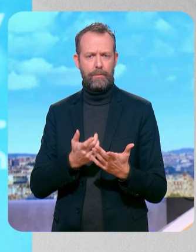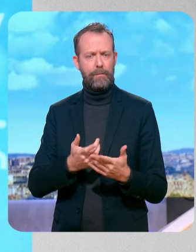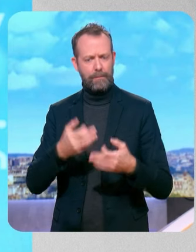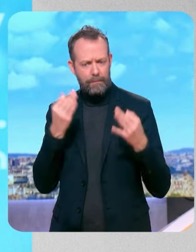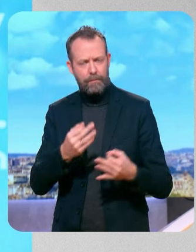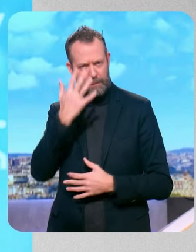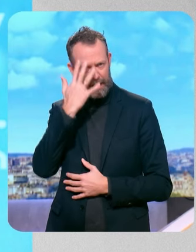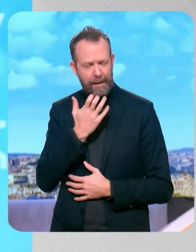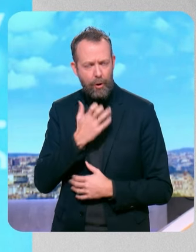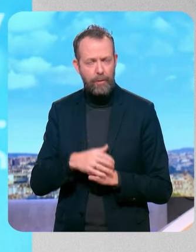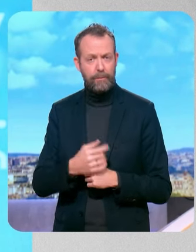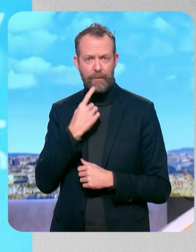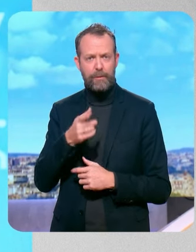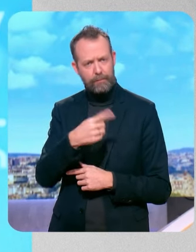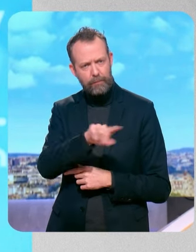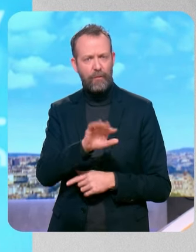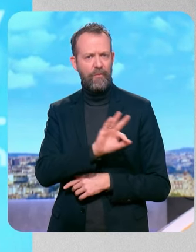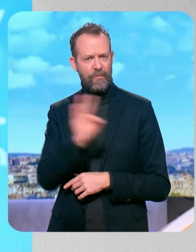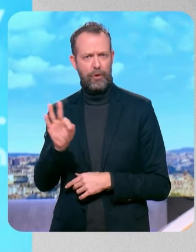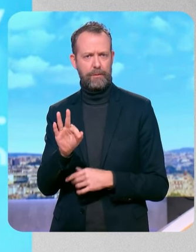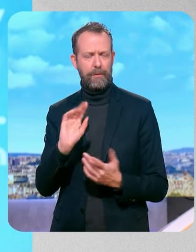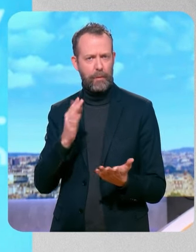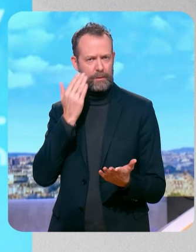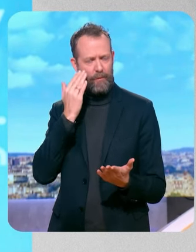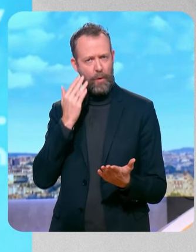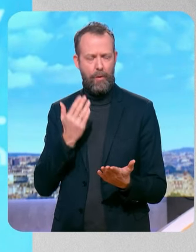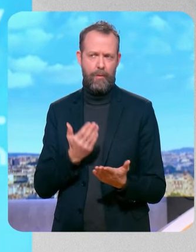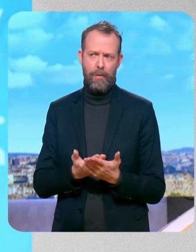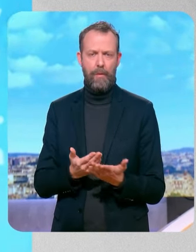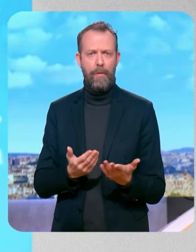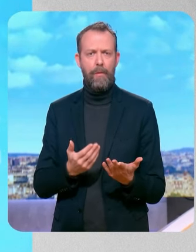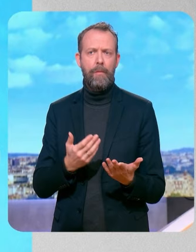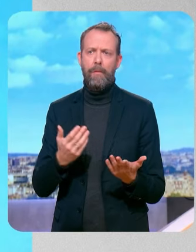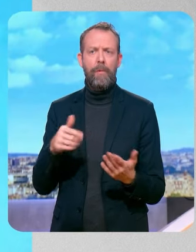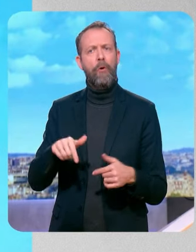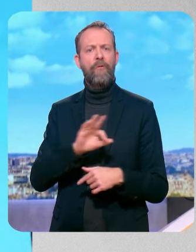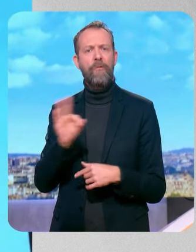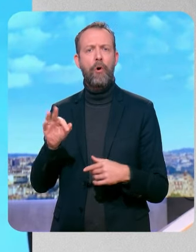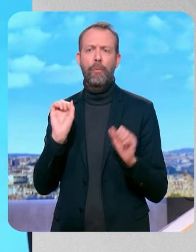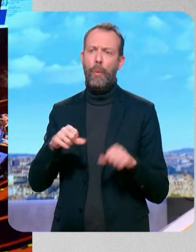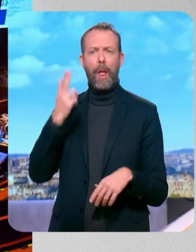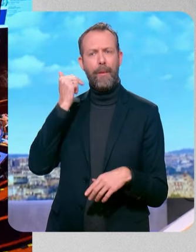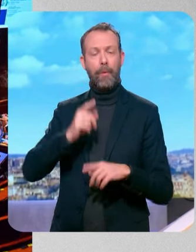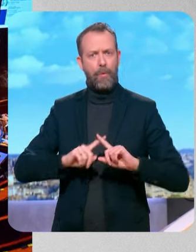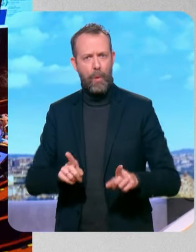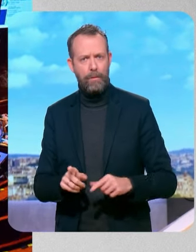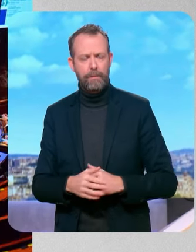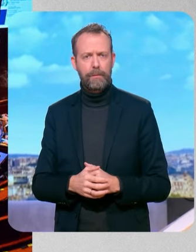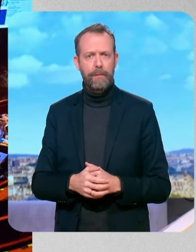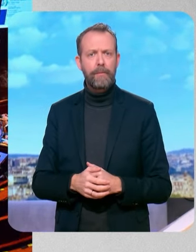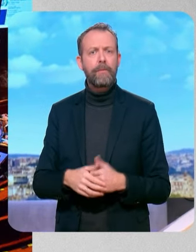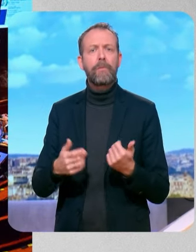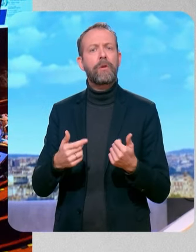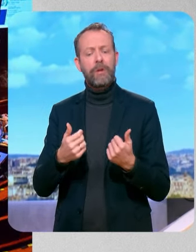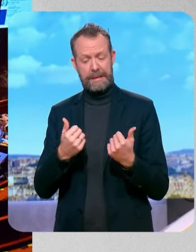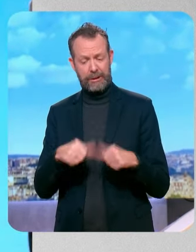que les Français sachent que on ne fait pas n'importe quoi en France, que le séjour